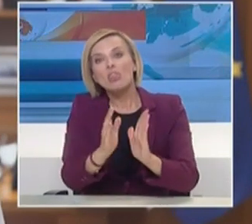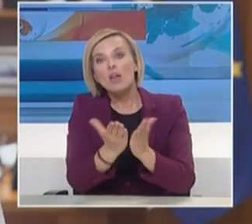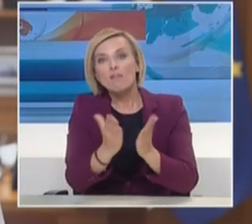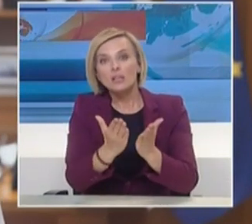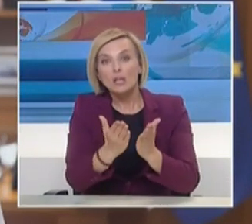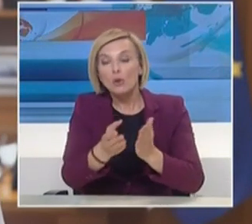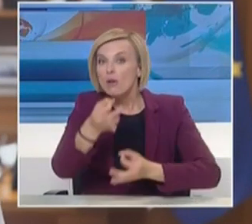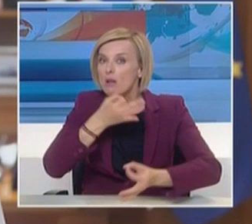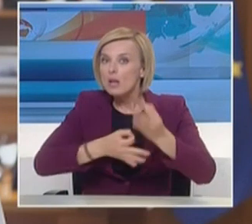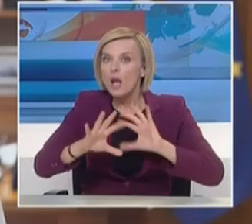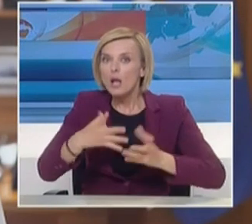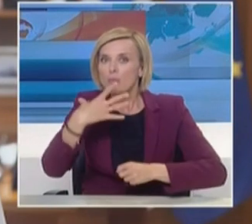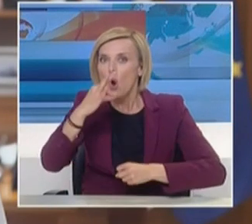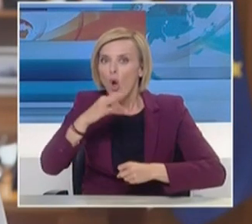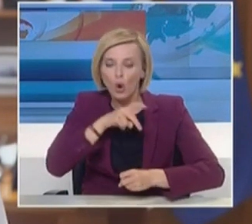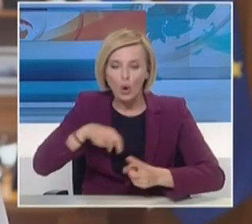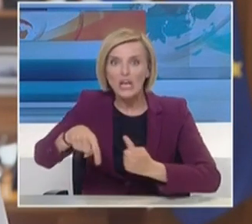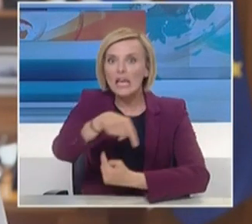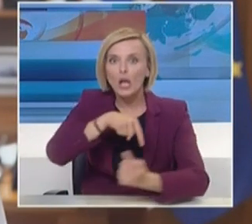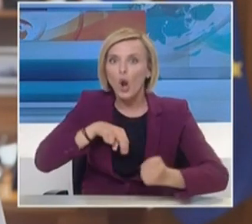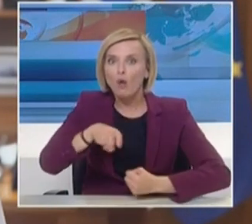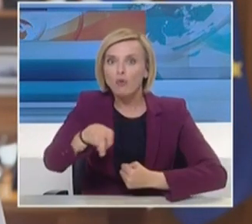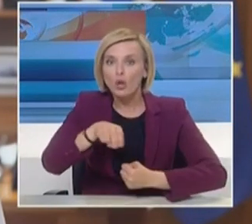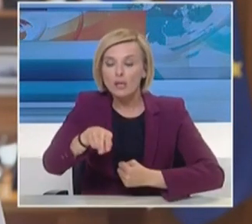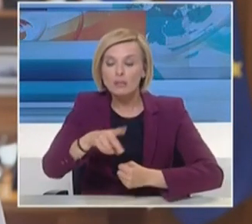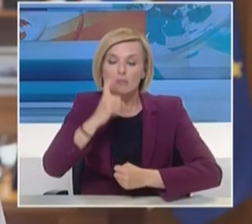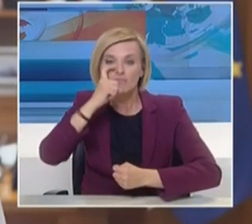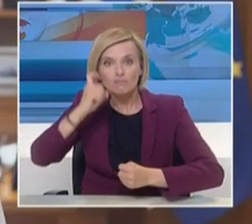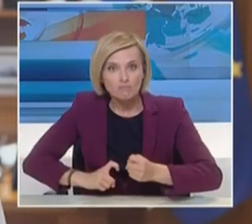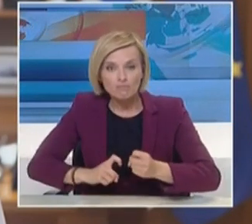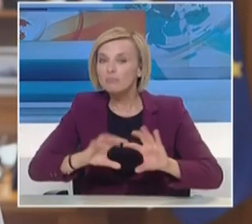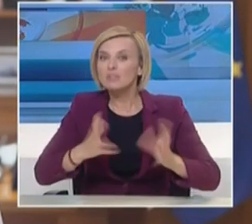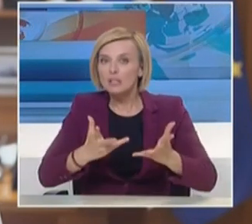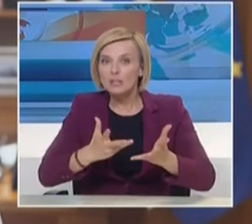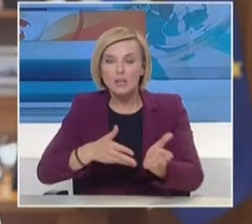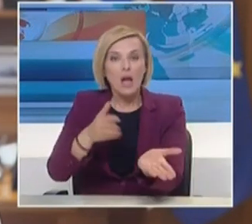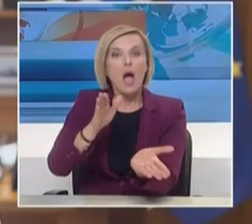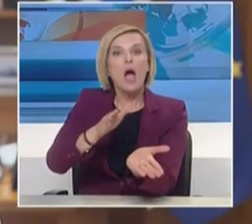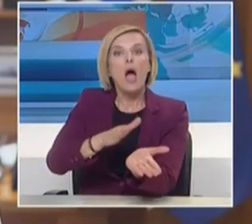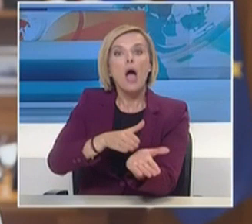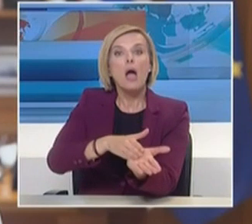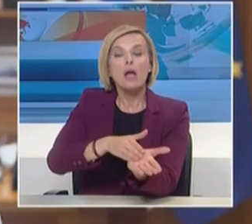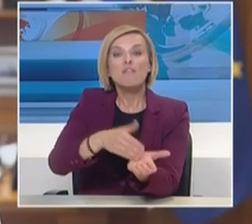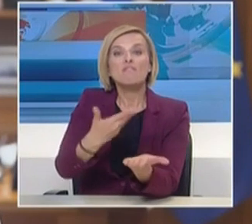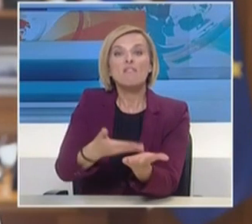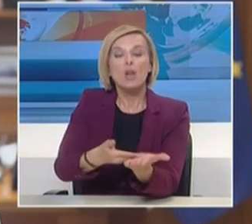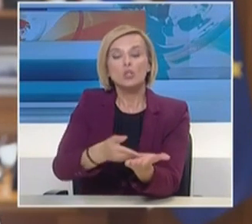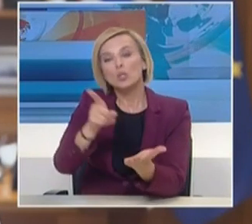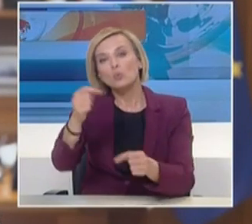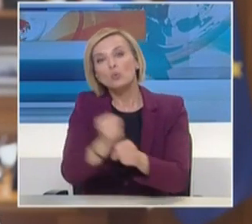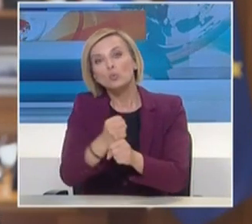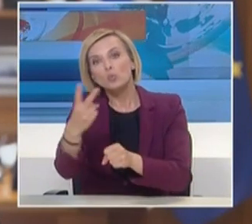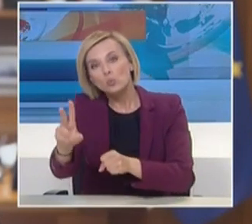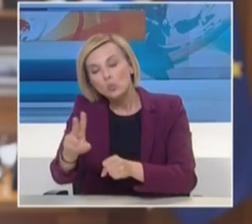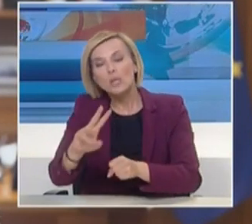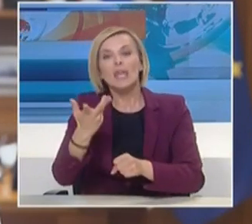μετακίνησής του θα πρέπει να βεβαιώνεται. Είτε με έγγραφο του εργοδότη του, αν πρόκειται για μισθωτό, είτε με προσωπική